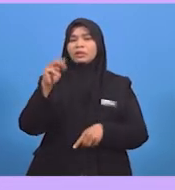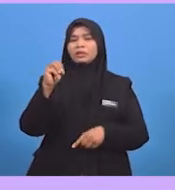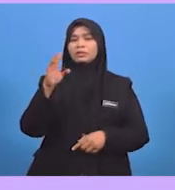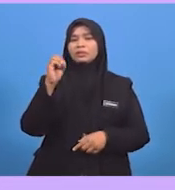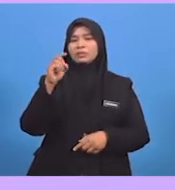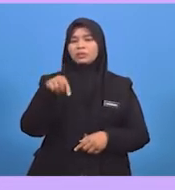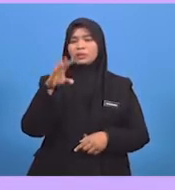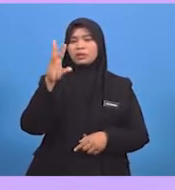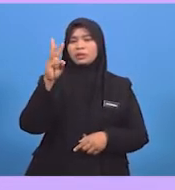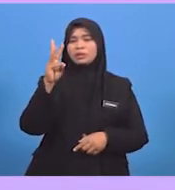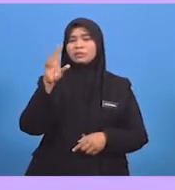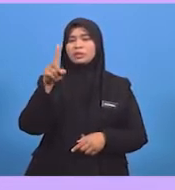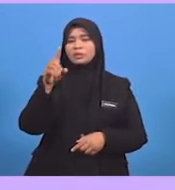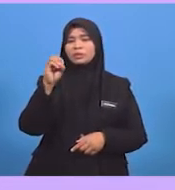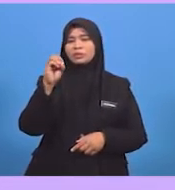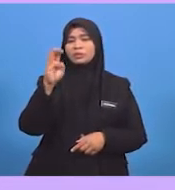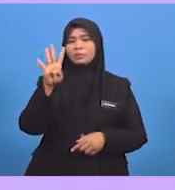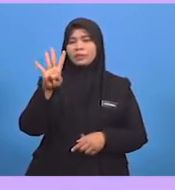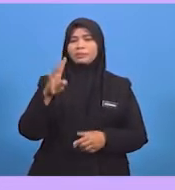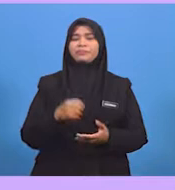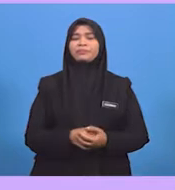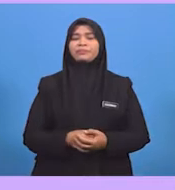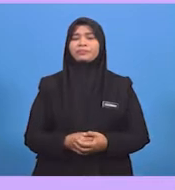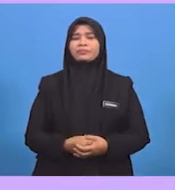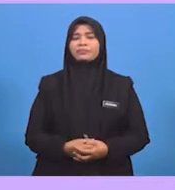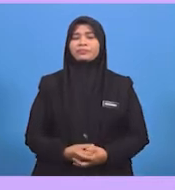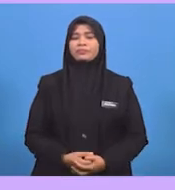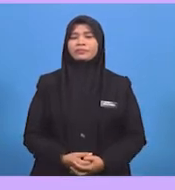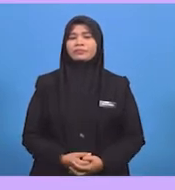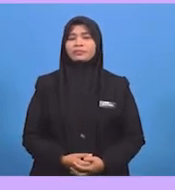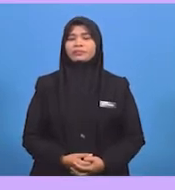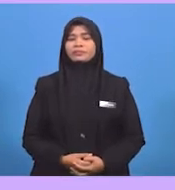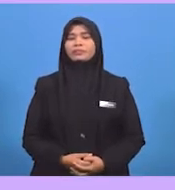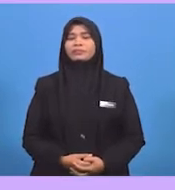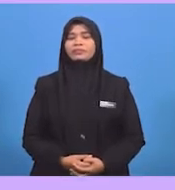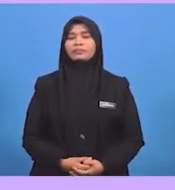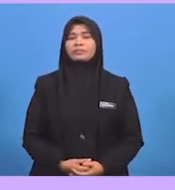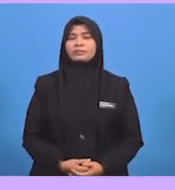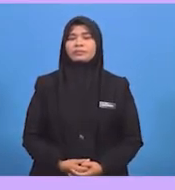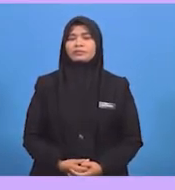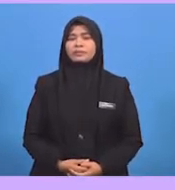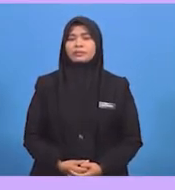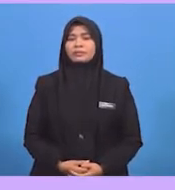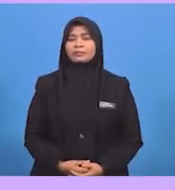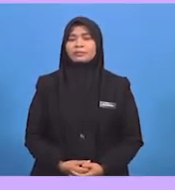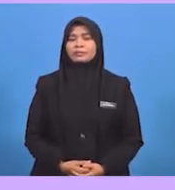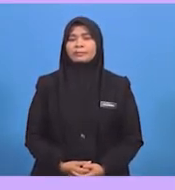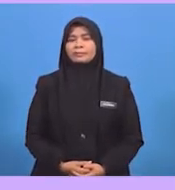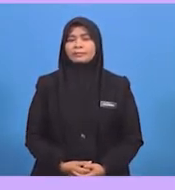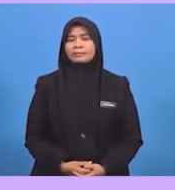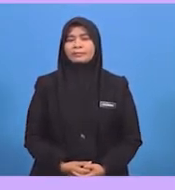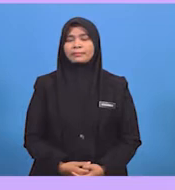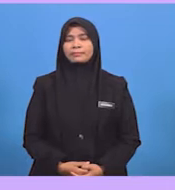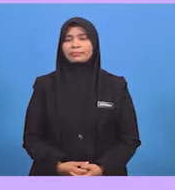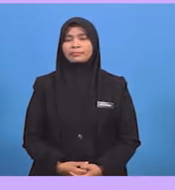RM0.6104. Beri masa 10 saat untuk murid buat pengiraan. Selepas itu, baru tunjukkan cara